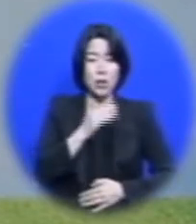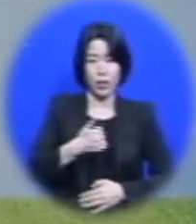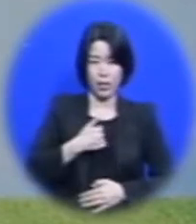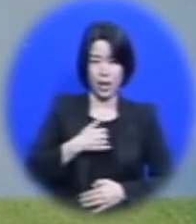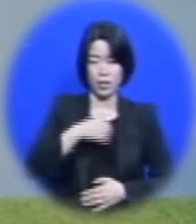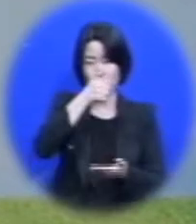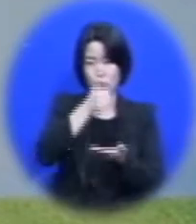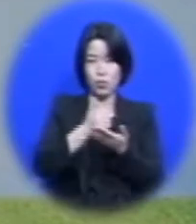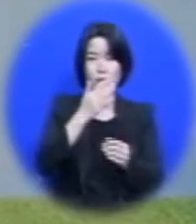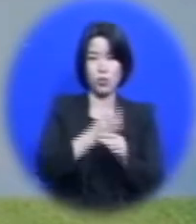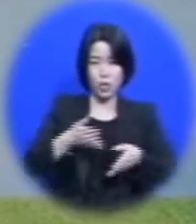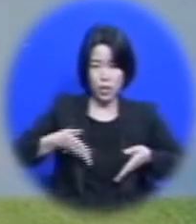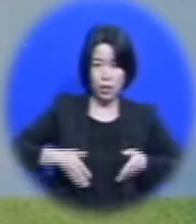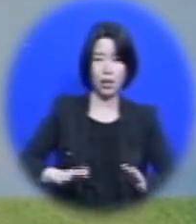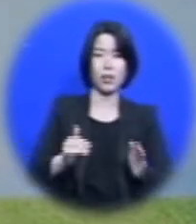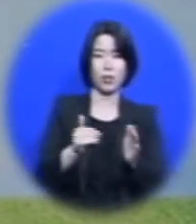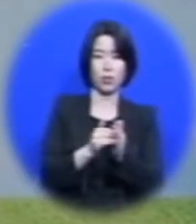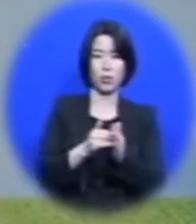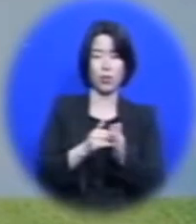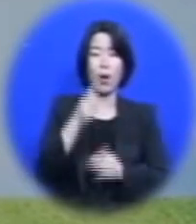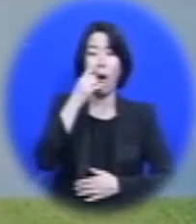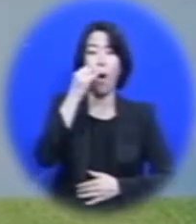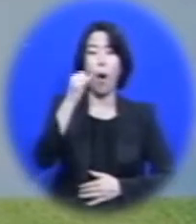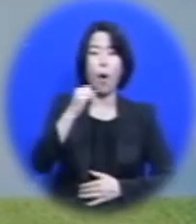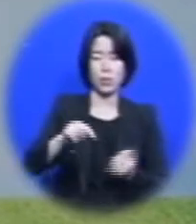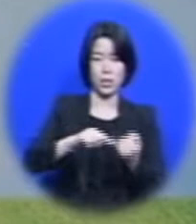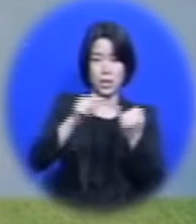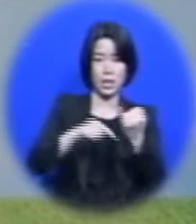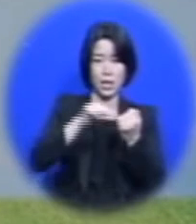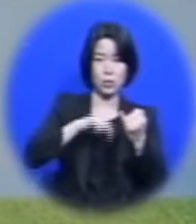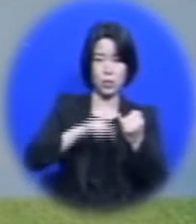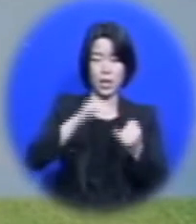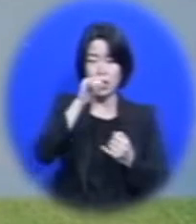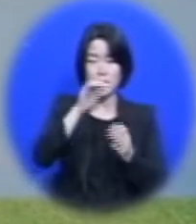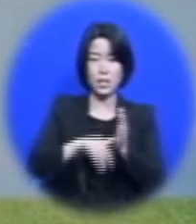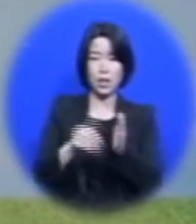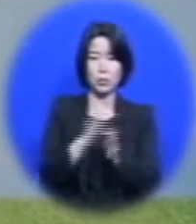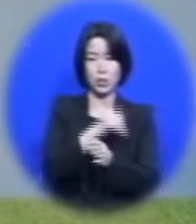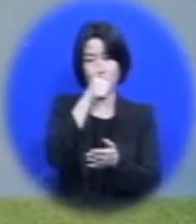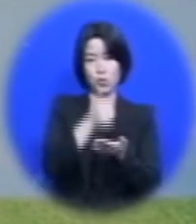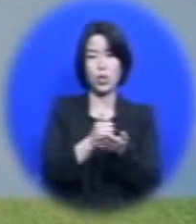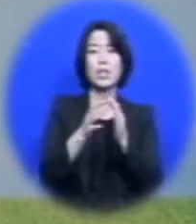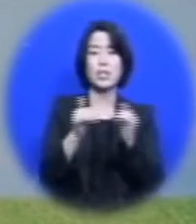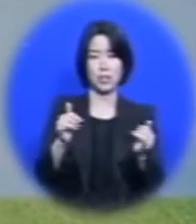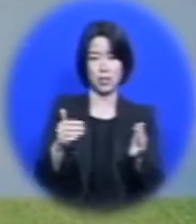나는 죄 중에 태어났고 어머니 태 속에 있을 때부터 죄인이었습니다.